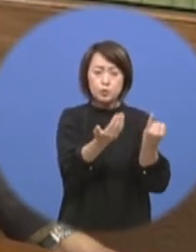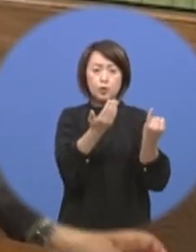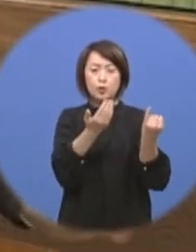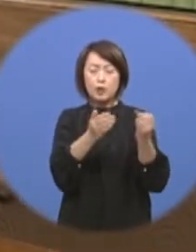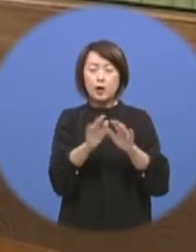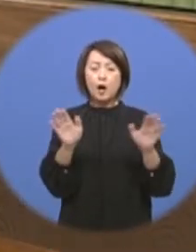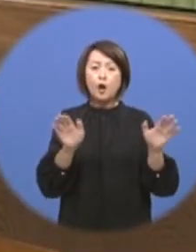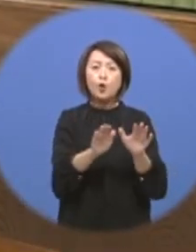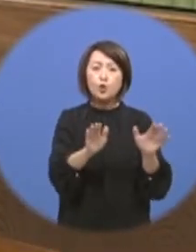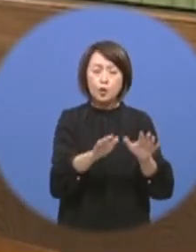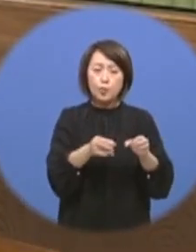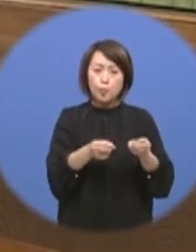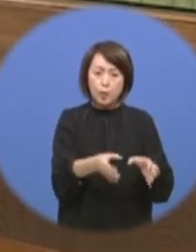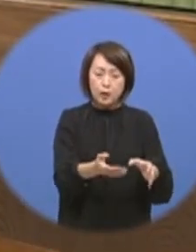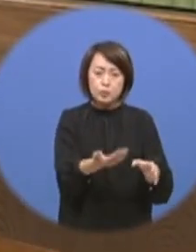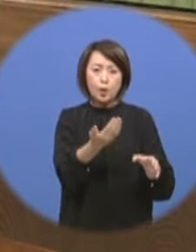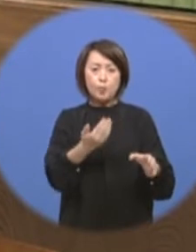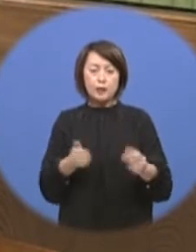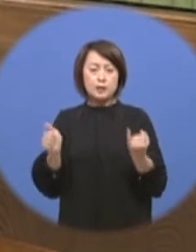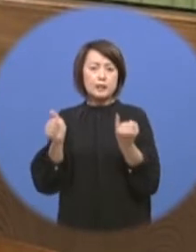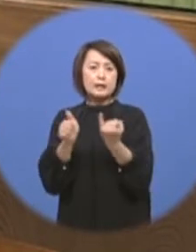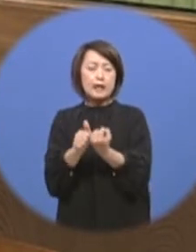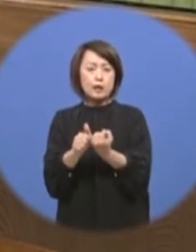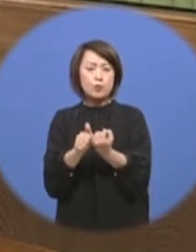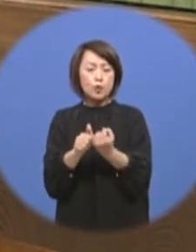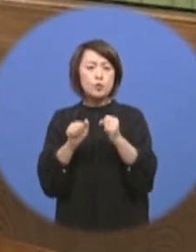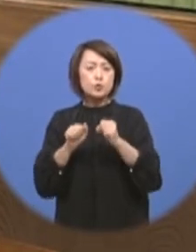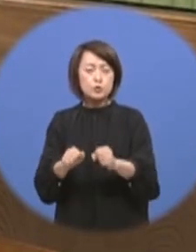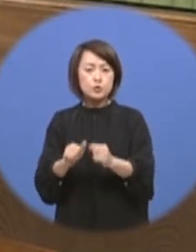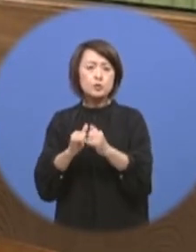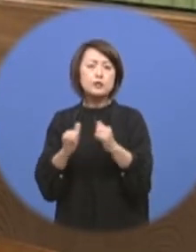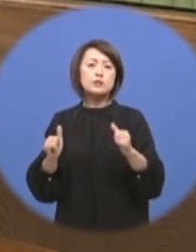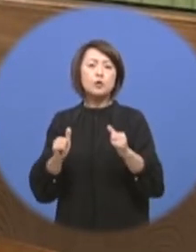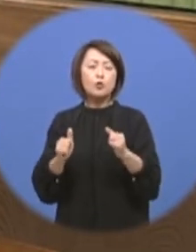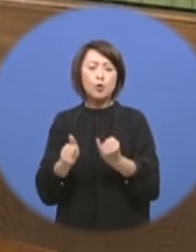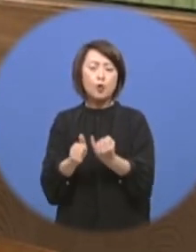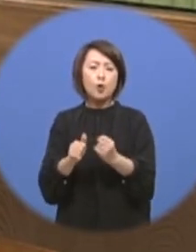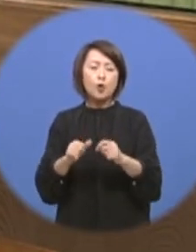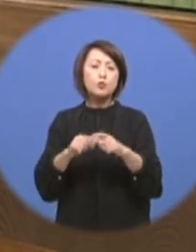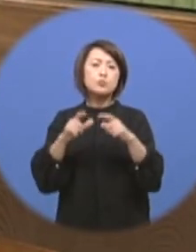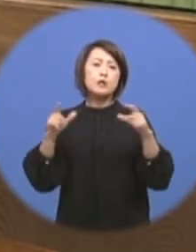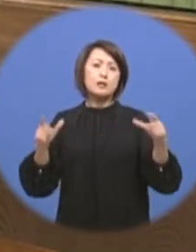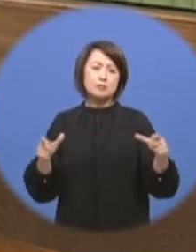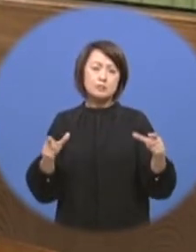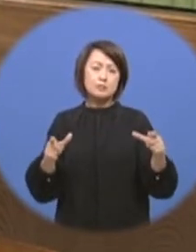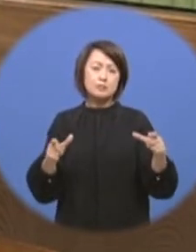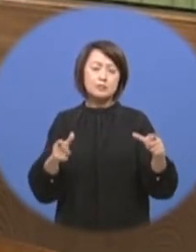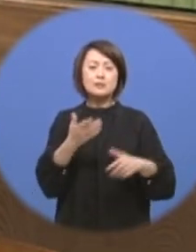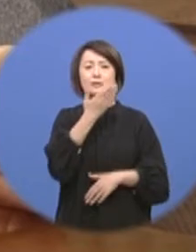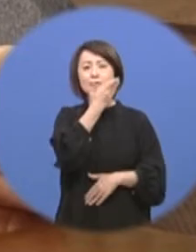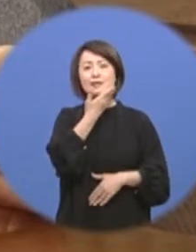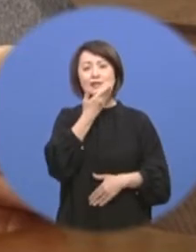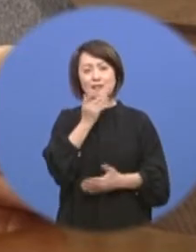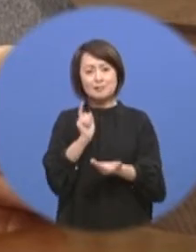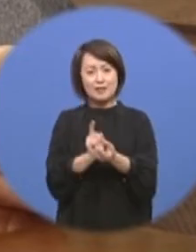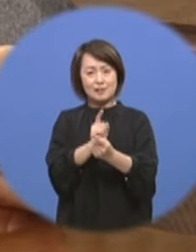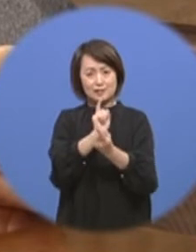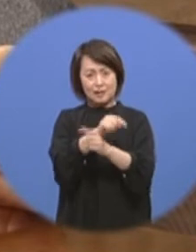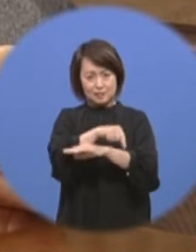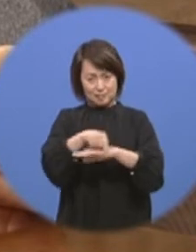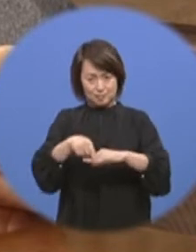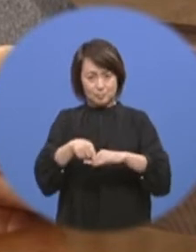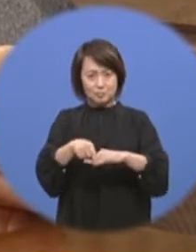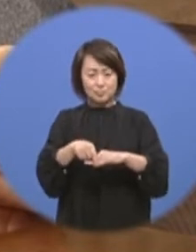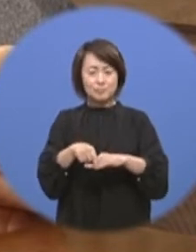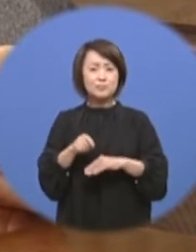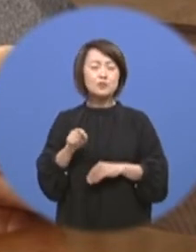を増やそうということを頑張ろういうのが大事な対策になってくるかなというふうに思いますそのために